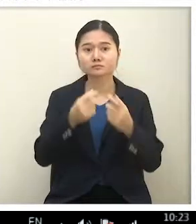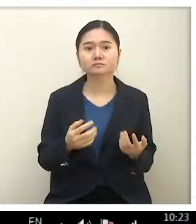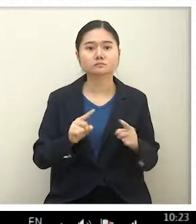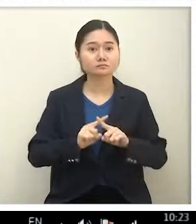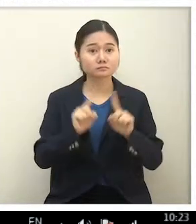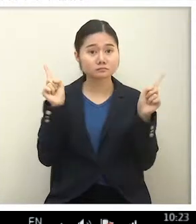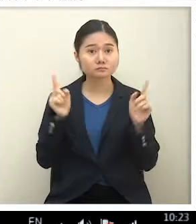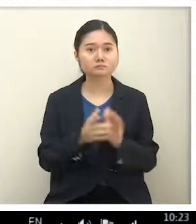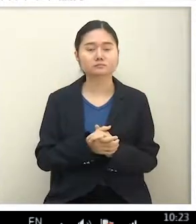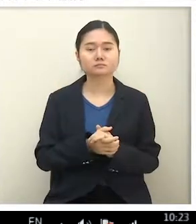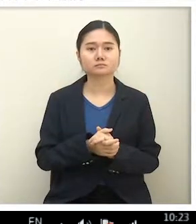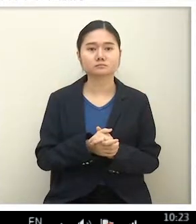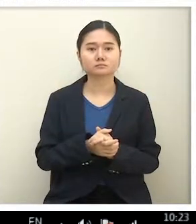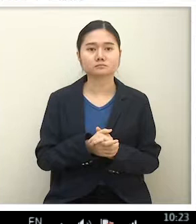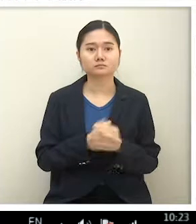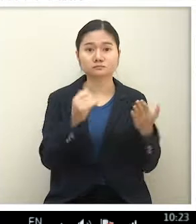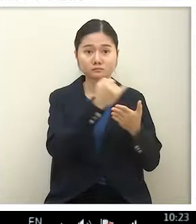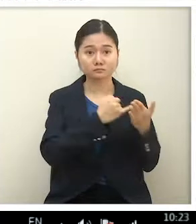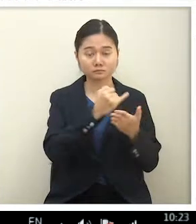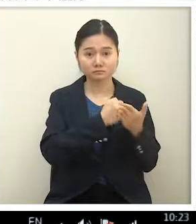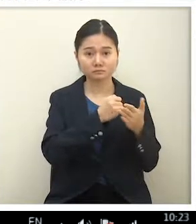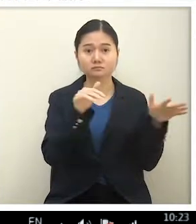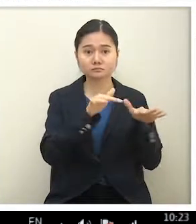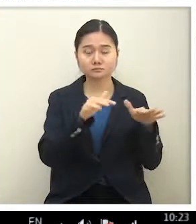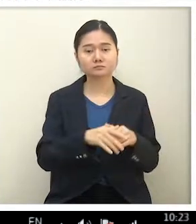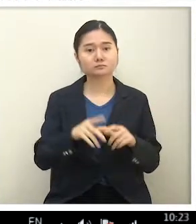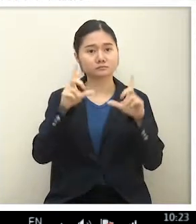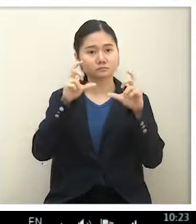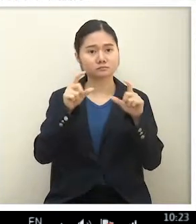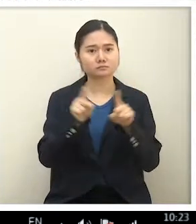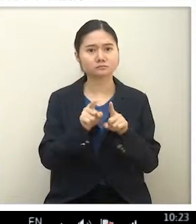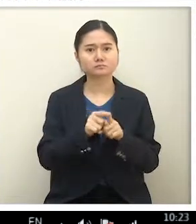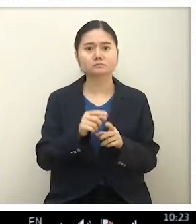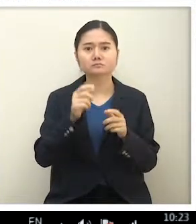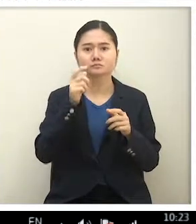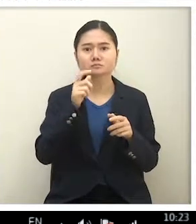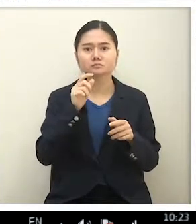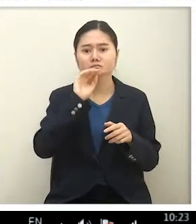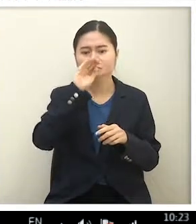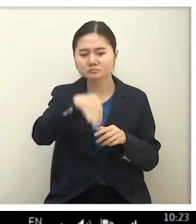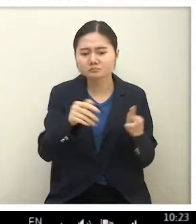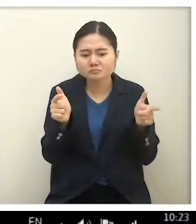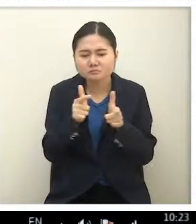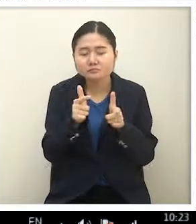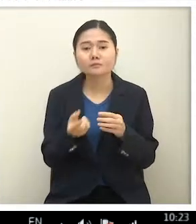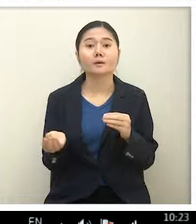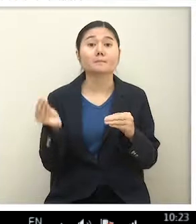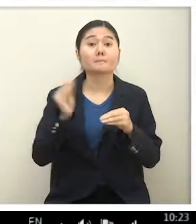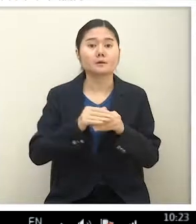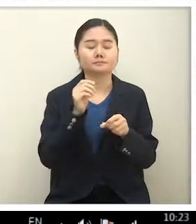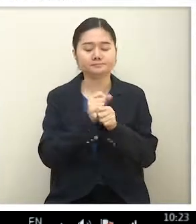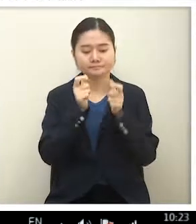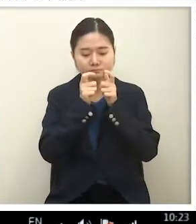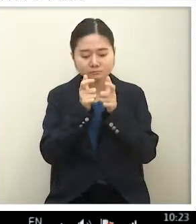ลยนะนี่ drawing view คาเมล่าวิวครูมองว่าเอ้ยช้างมันตัวเล็กไปเว้ยครูก็เลยไปขย